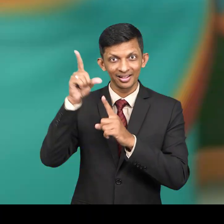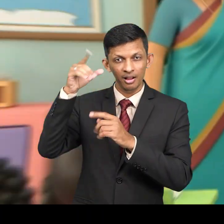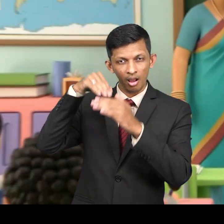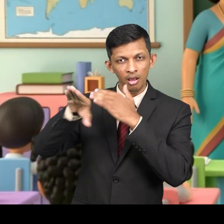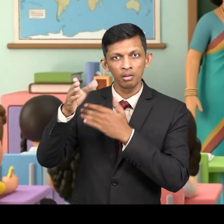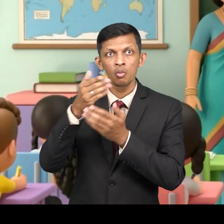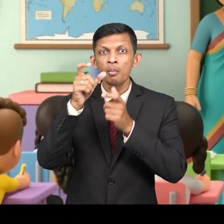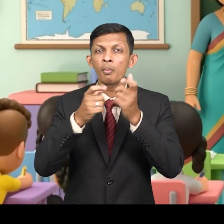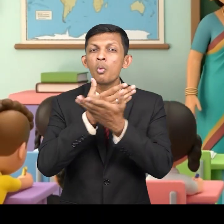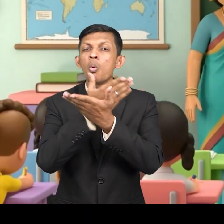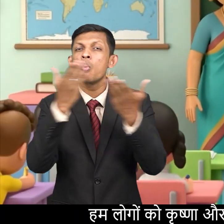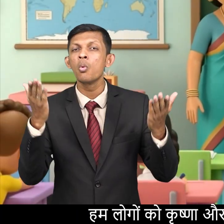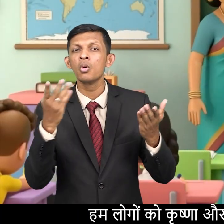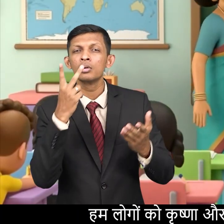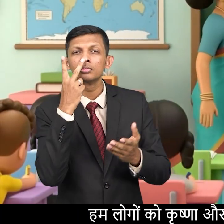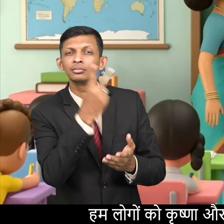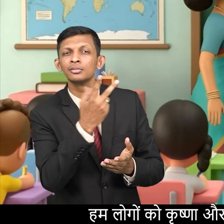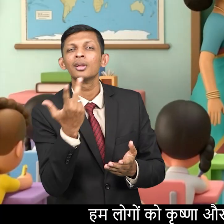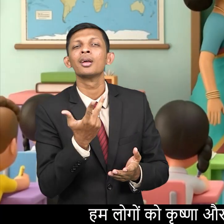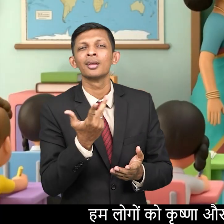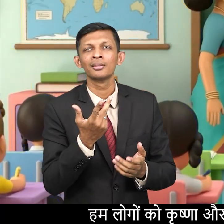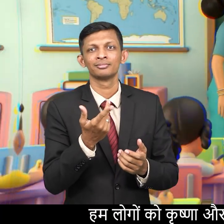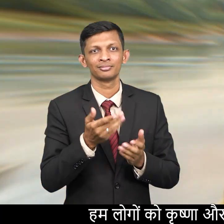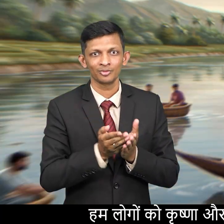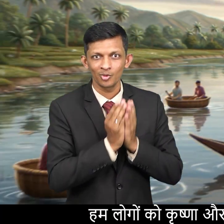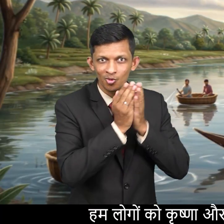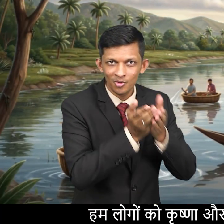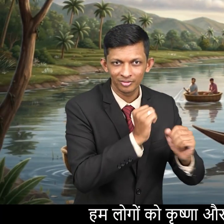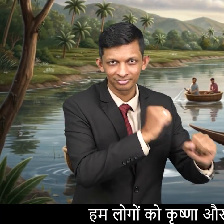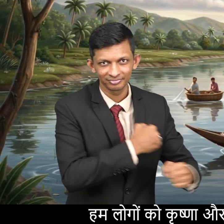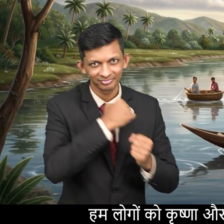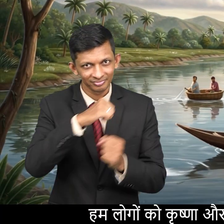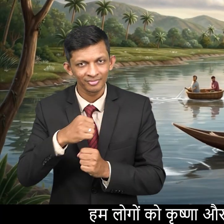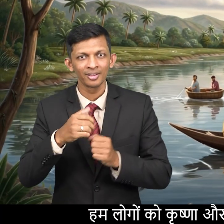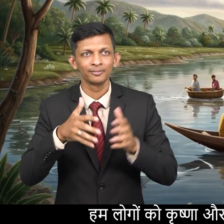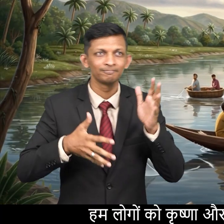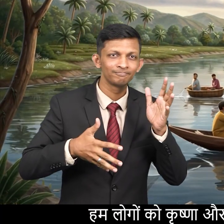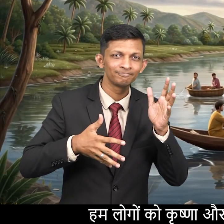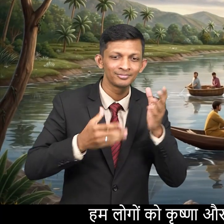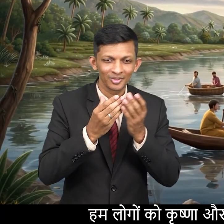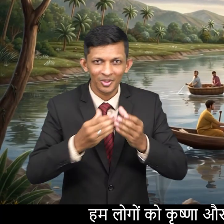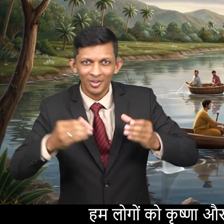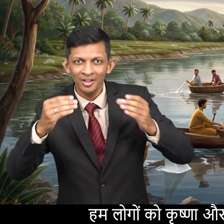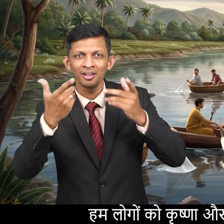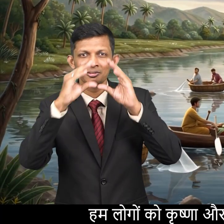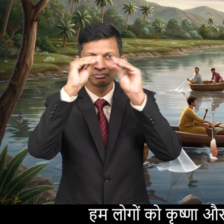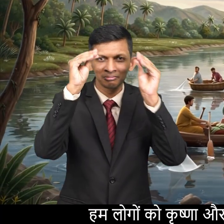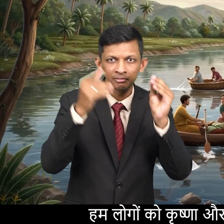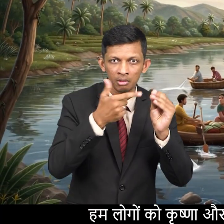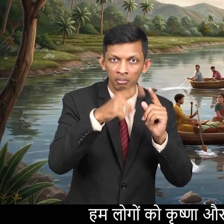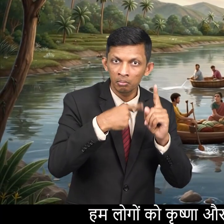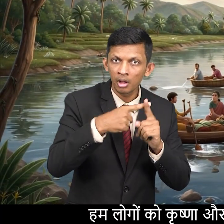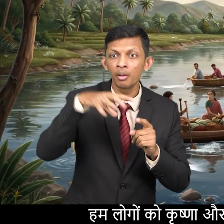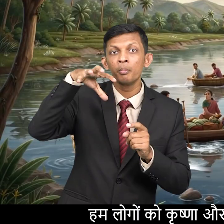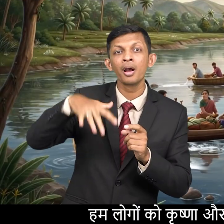और आंध्र प्रदेश में हम लोगों को कृष्णा और गोदावरी नदियों पर नावों और पुट्टियों में देखते हैं।